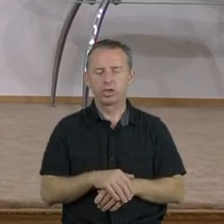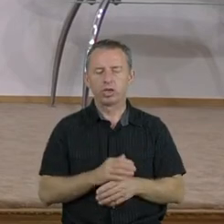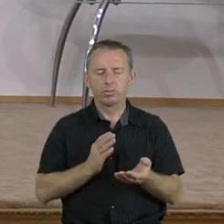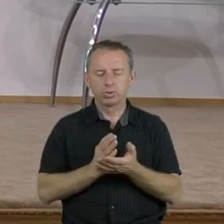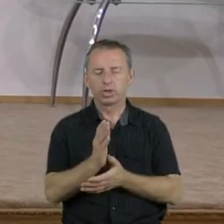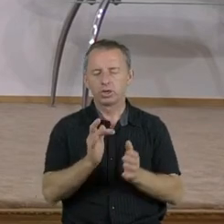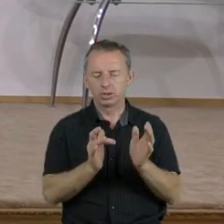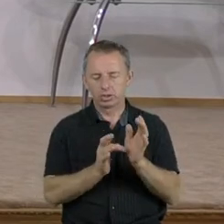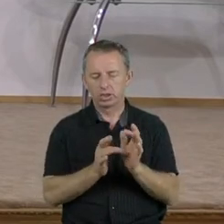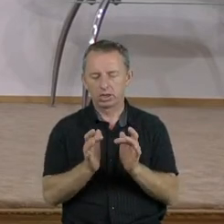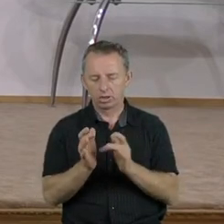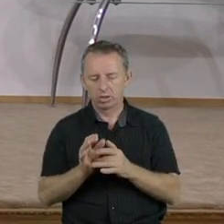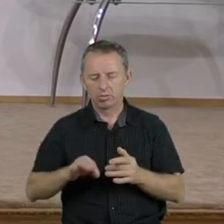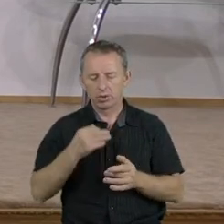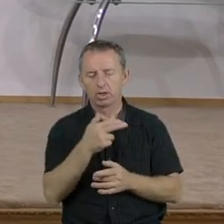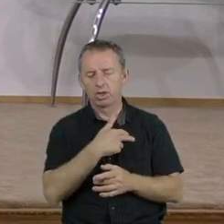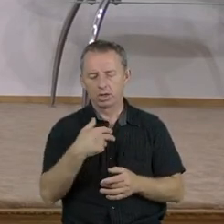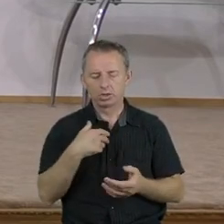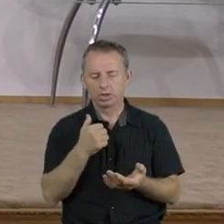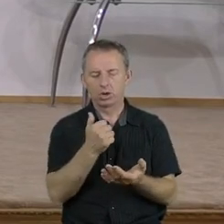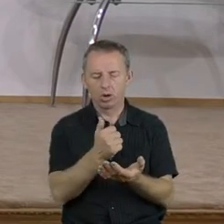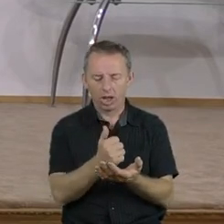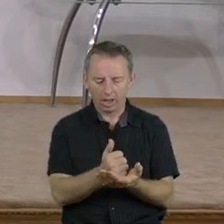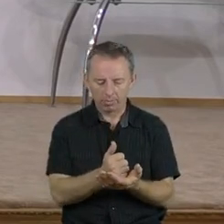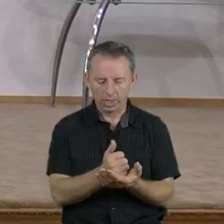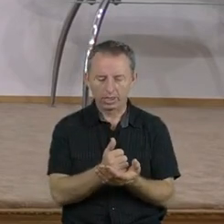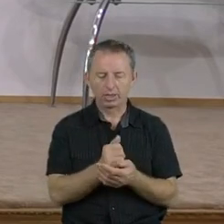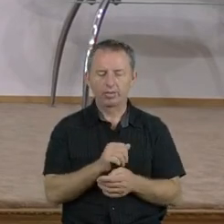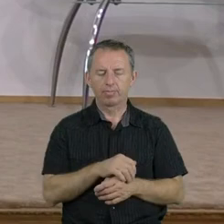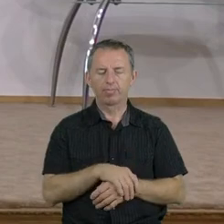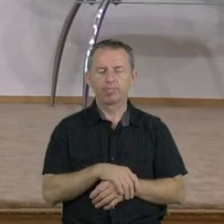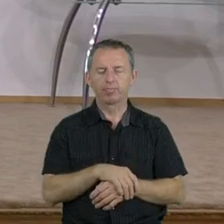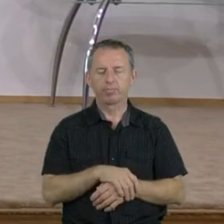Jezusa Chrystusa, Pana naszego. Amen.